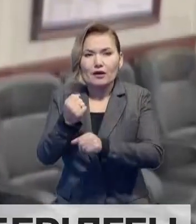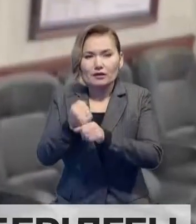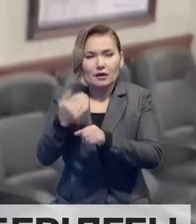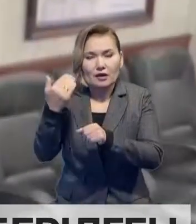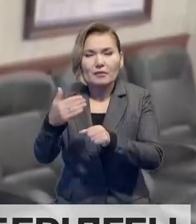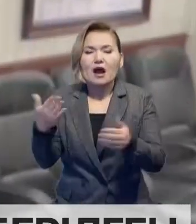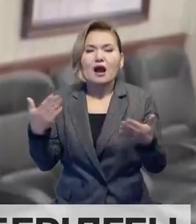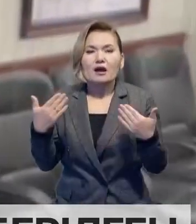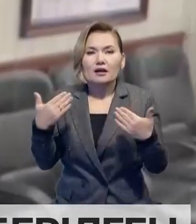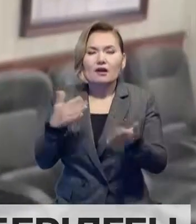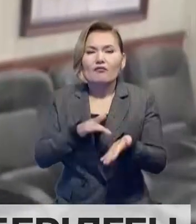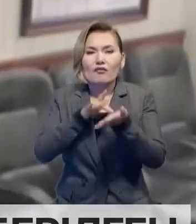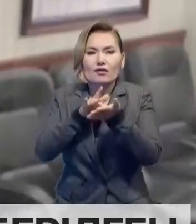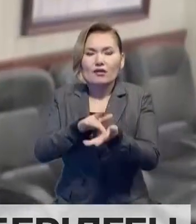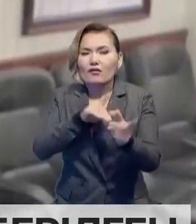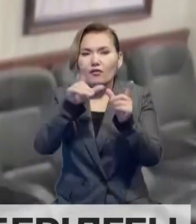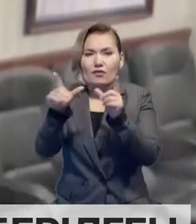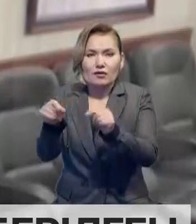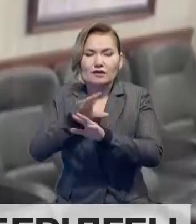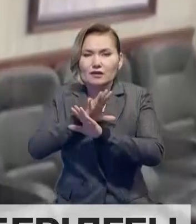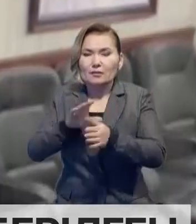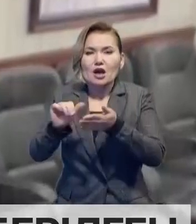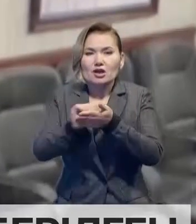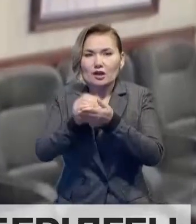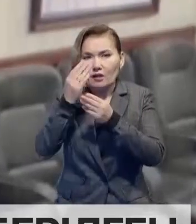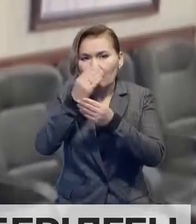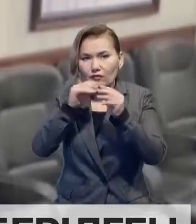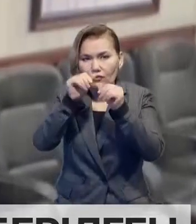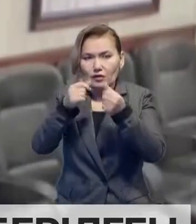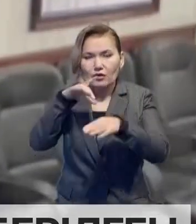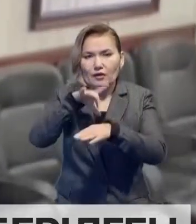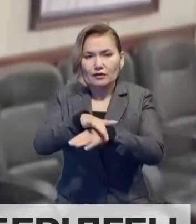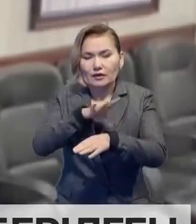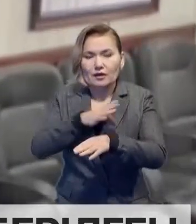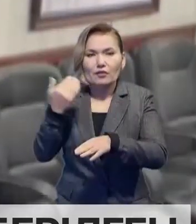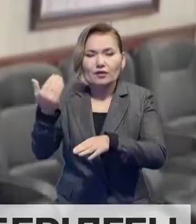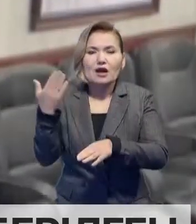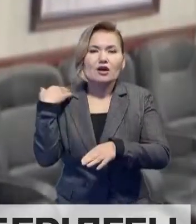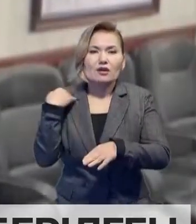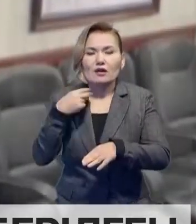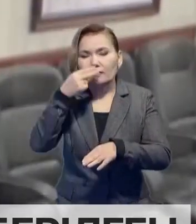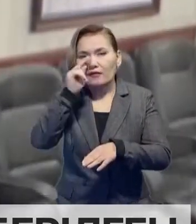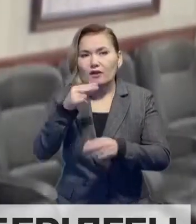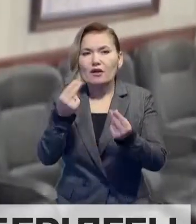курорттық ұйымдардың қызметтерін алу туралы жалған есептерін анықтады. Алаяқтық негізінде